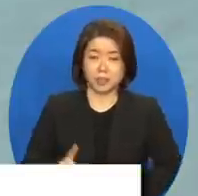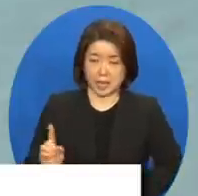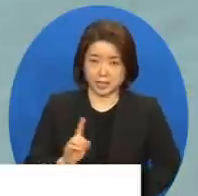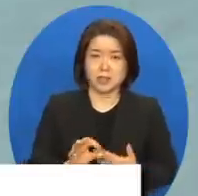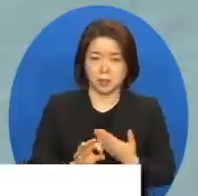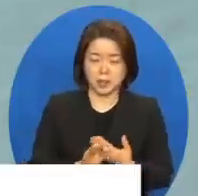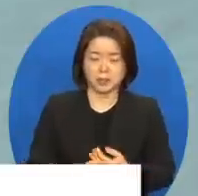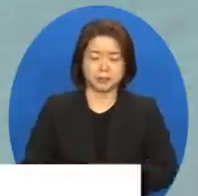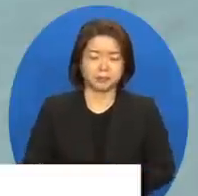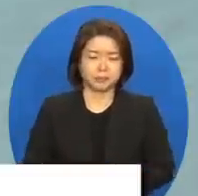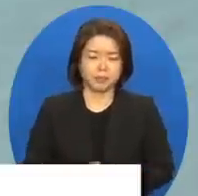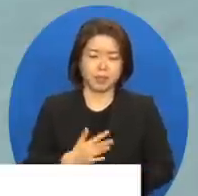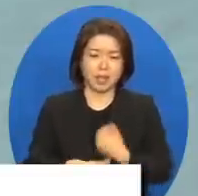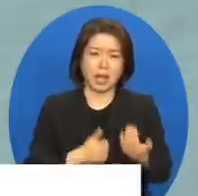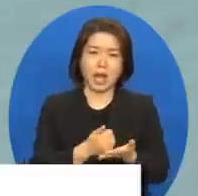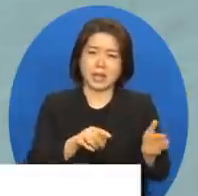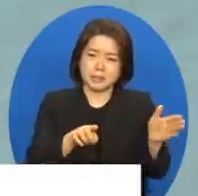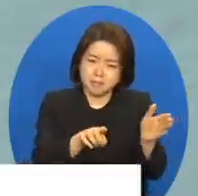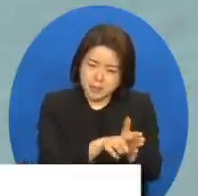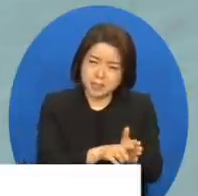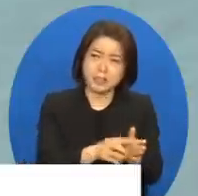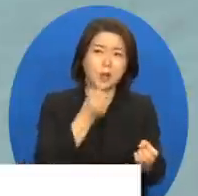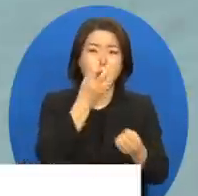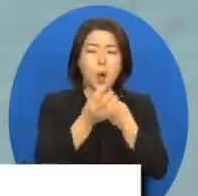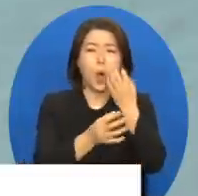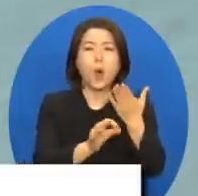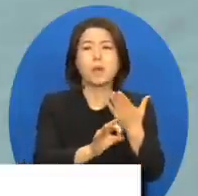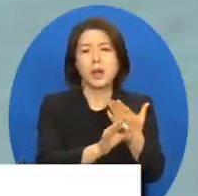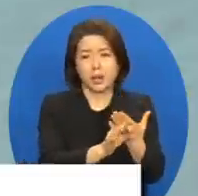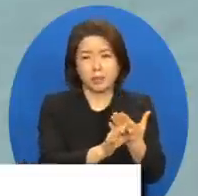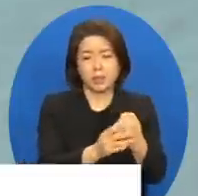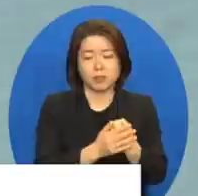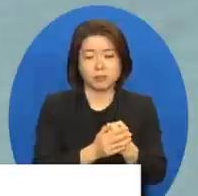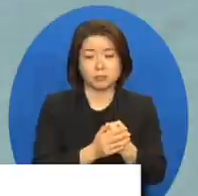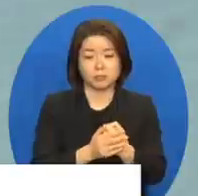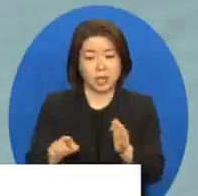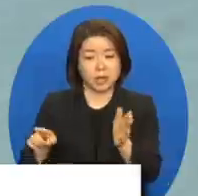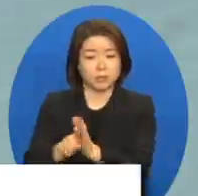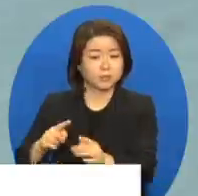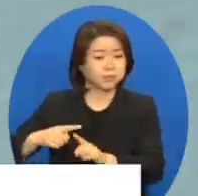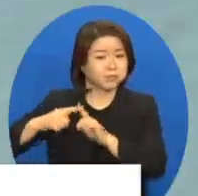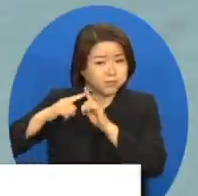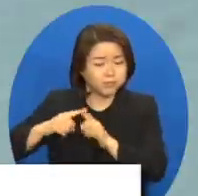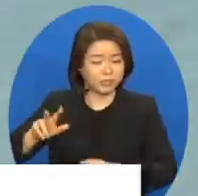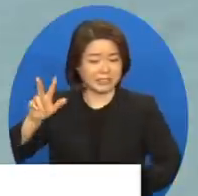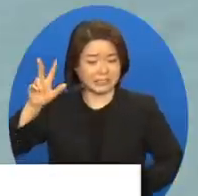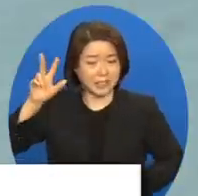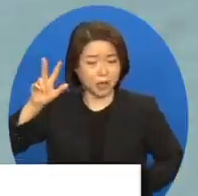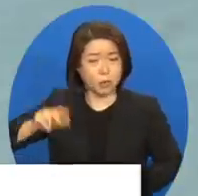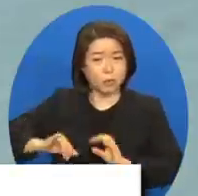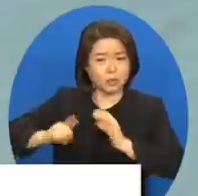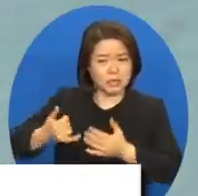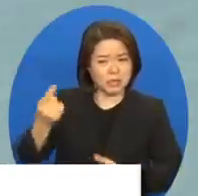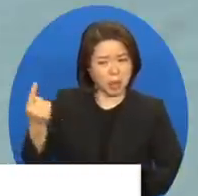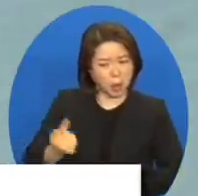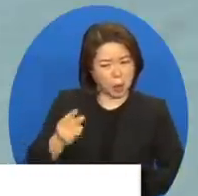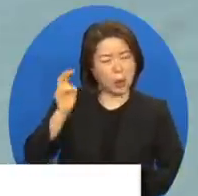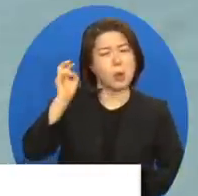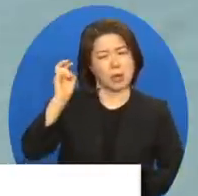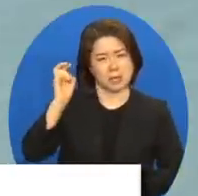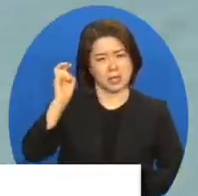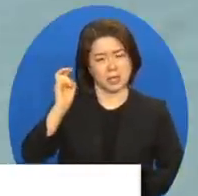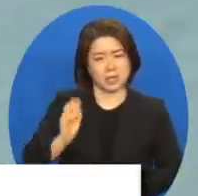어쩌면 하나님을 믿겠다고 고백하면 그러면 순교를 각오해야 될 세상이 오게 될지도